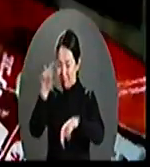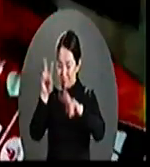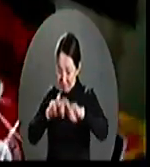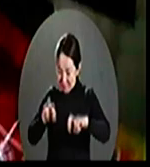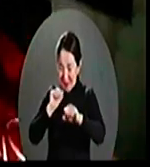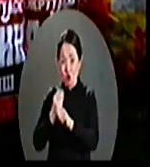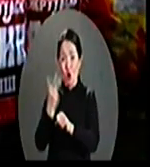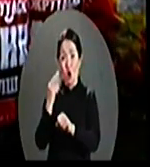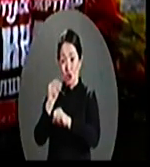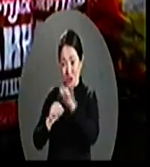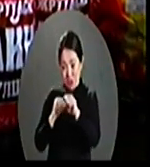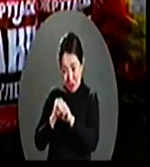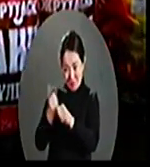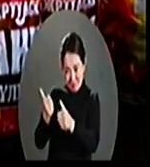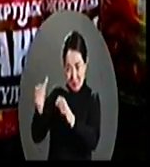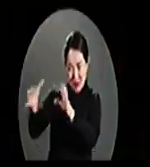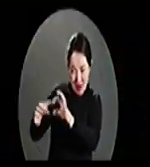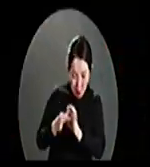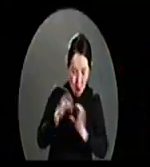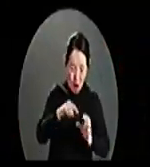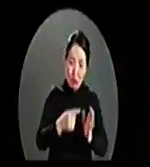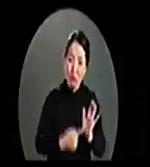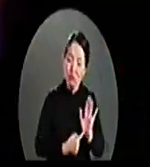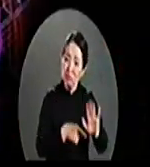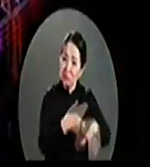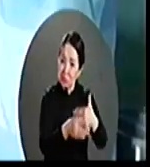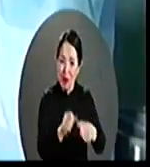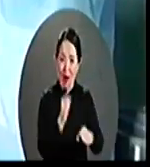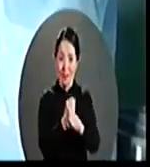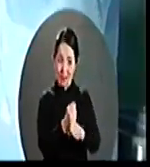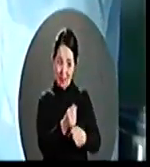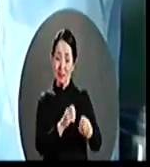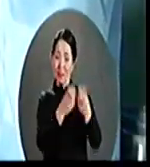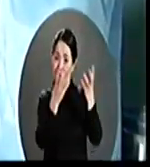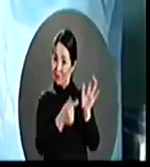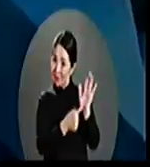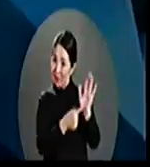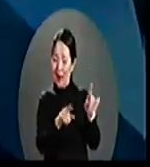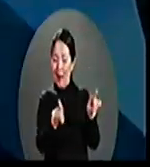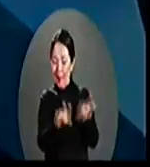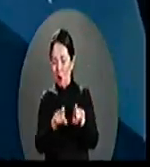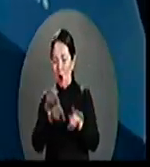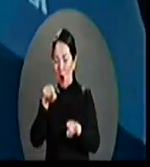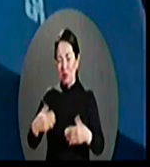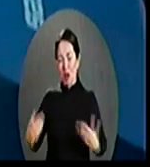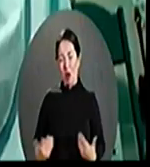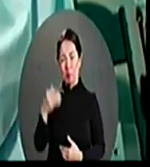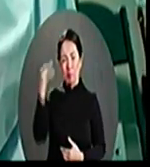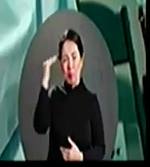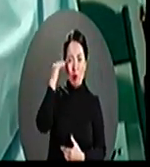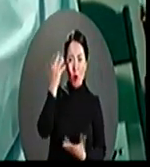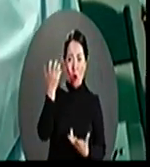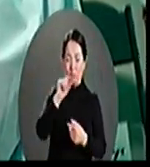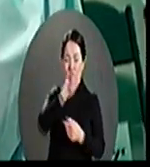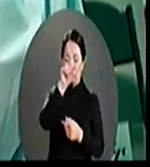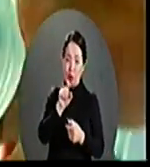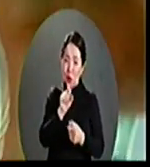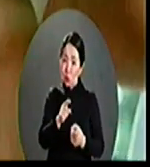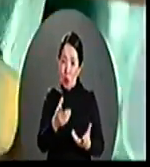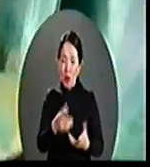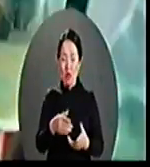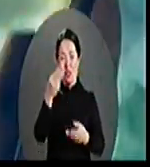Эрдэмтдийн 20 жил ажилласан судалгааг бодитоор хэрэгжүүлж үр дүнд хүрсэн энэ ажил шиг өнөөдөр бидний амьдралд тулгамдаж байгаа олон асуудлыг шинжлэх